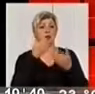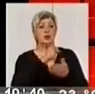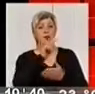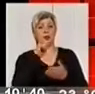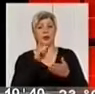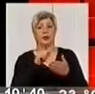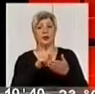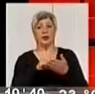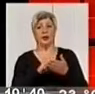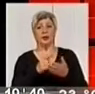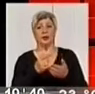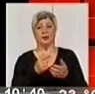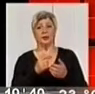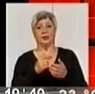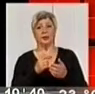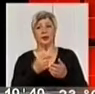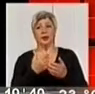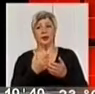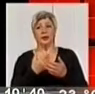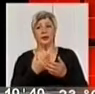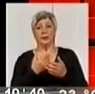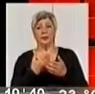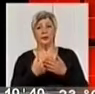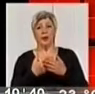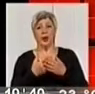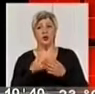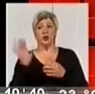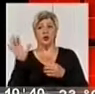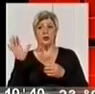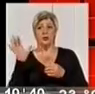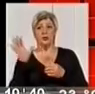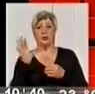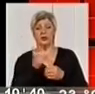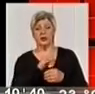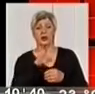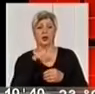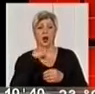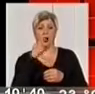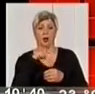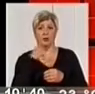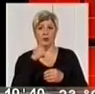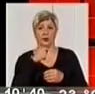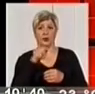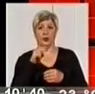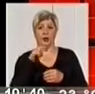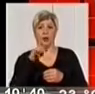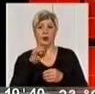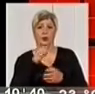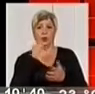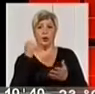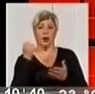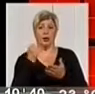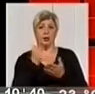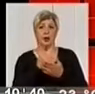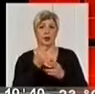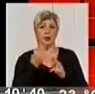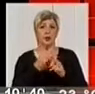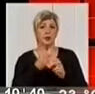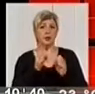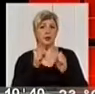питання. Майже всі дуже, всі говорили про гарантії безпеки дитини і